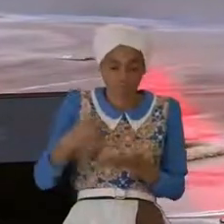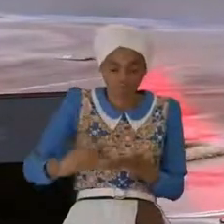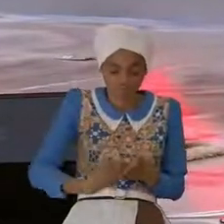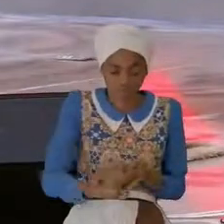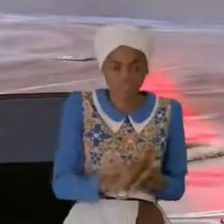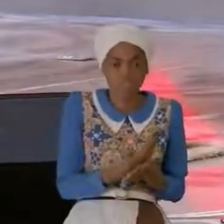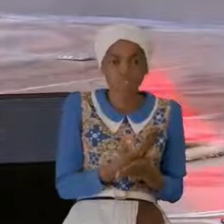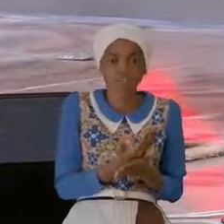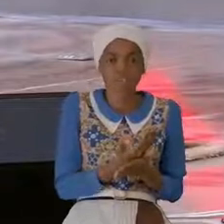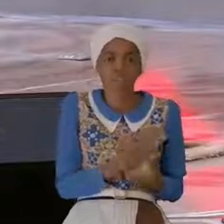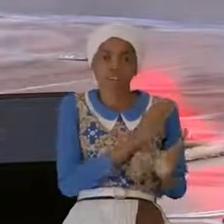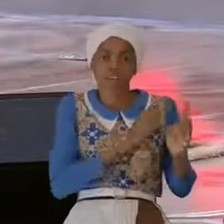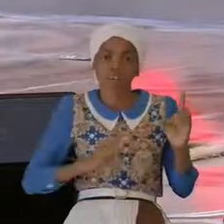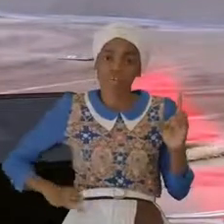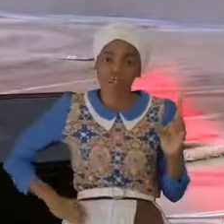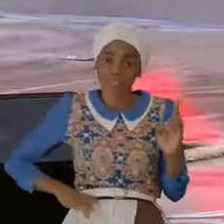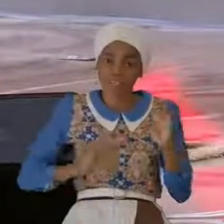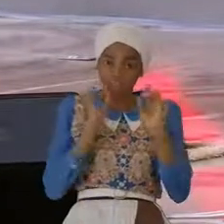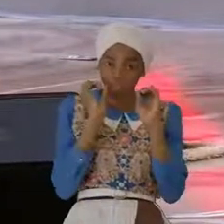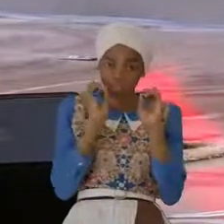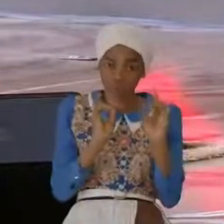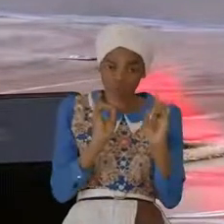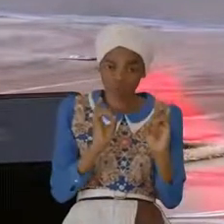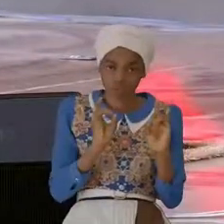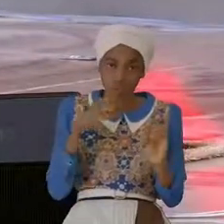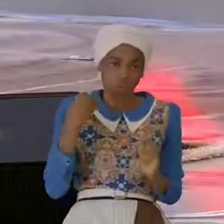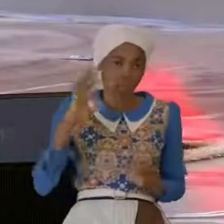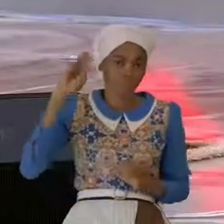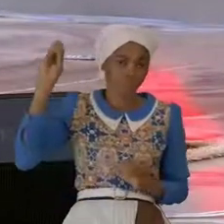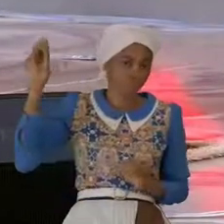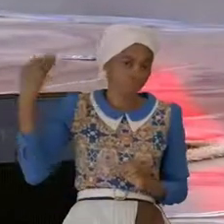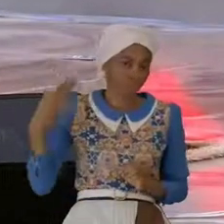avec la doctrine nouvelle